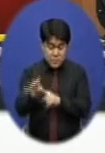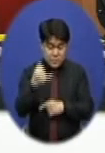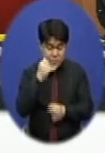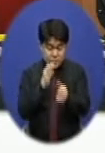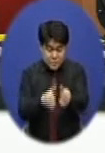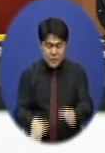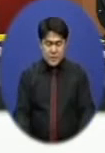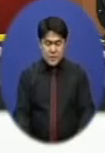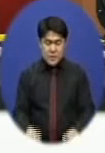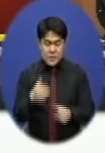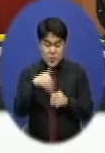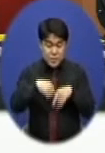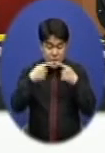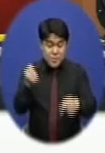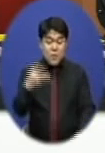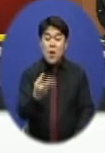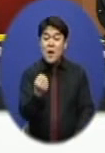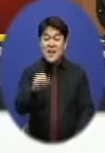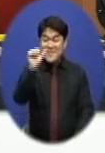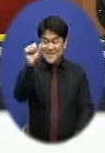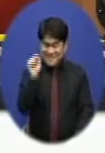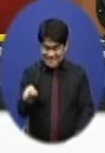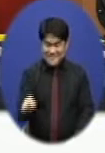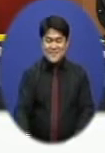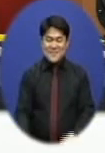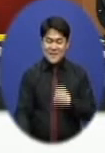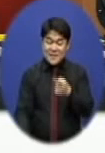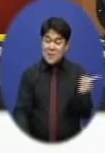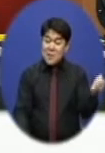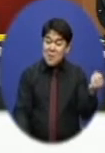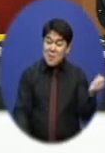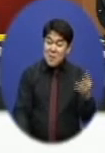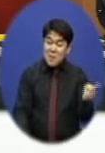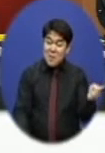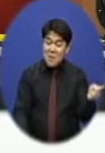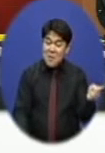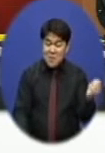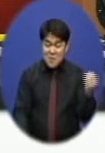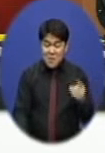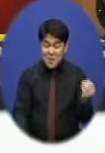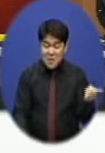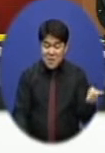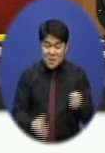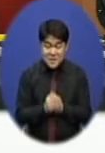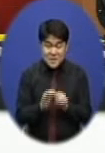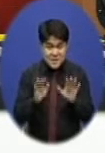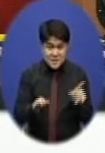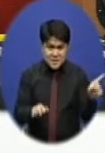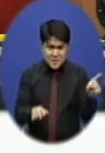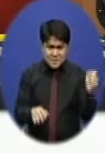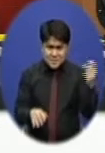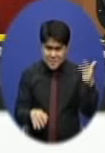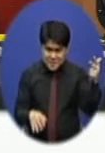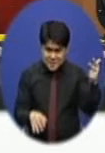060-608-1004번입니다. 네. 자 심사투표 번호가 5번이죠. 5번이죠. 네. 5번을 누르신 다음에 네. 자 우리 아버님이 몇 번